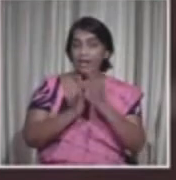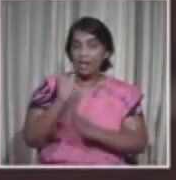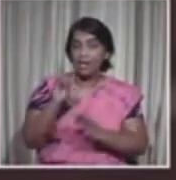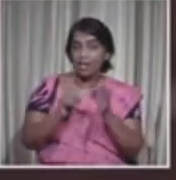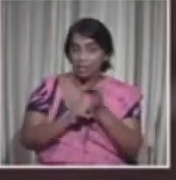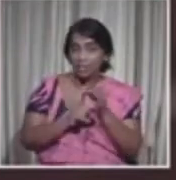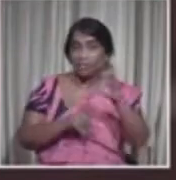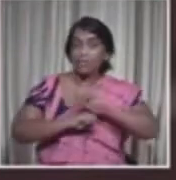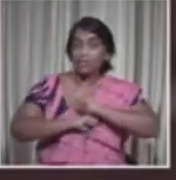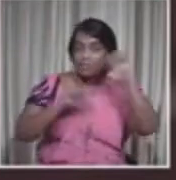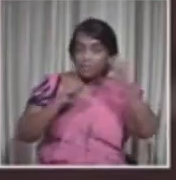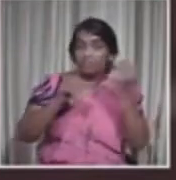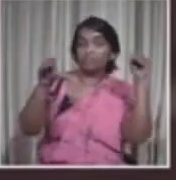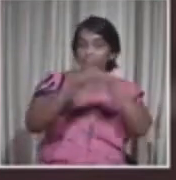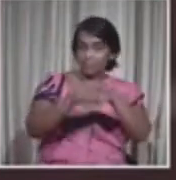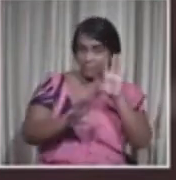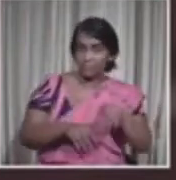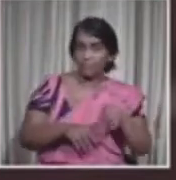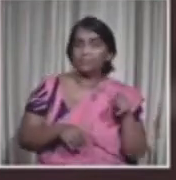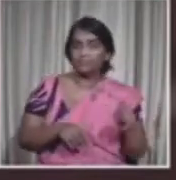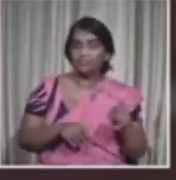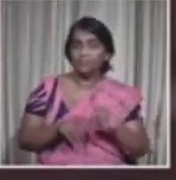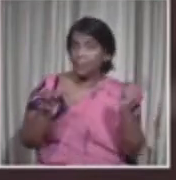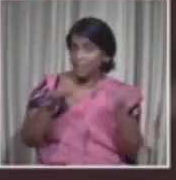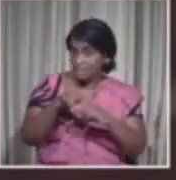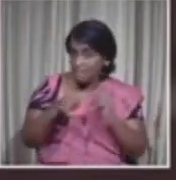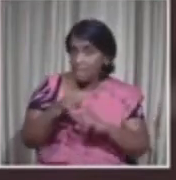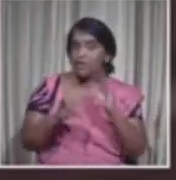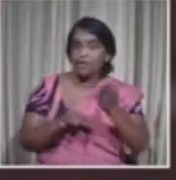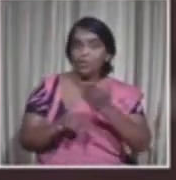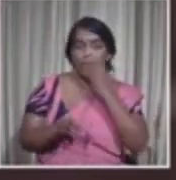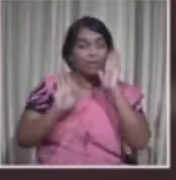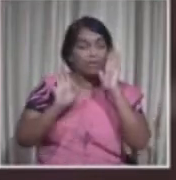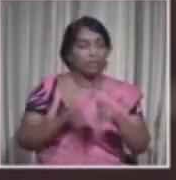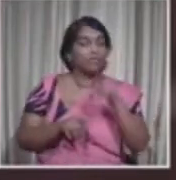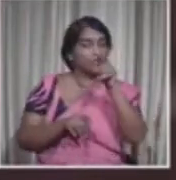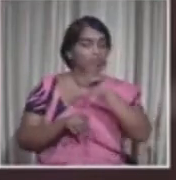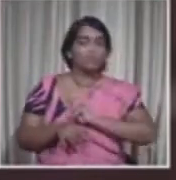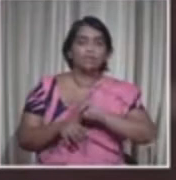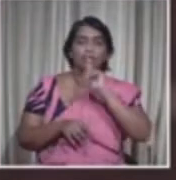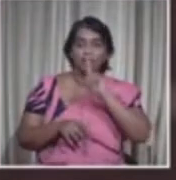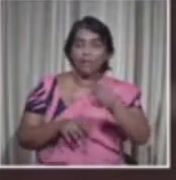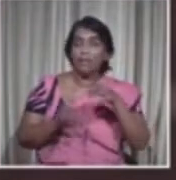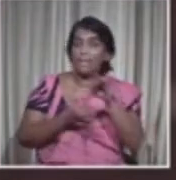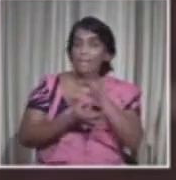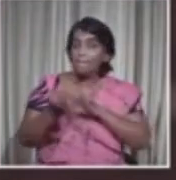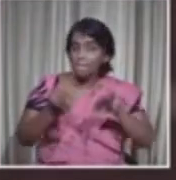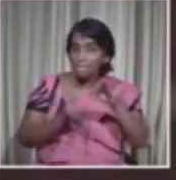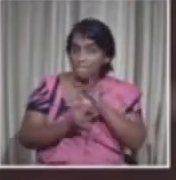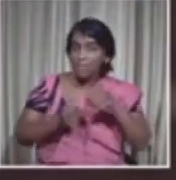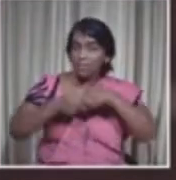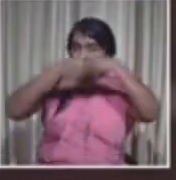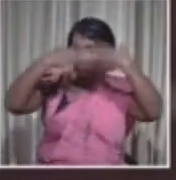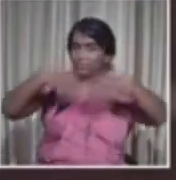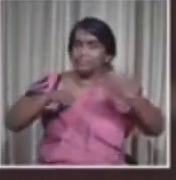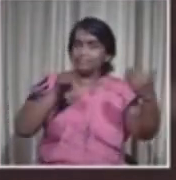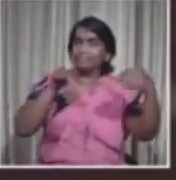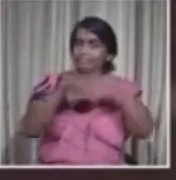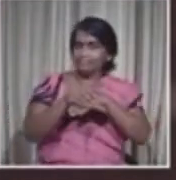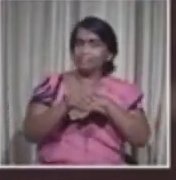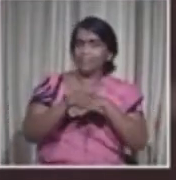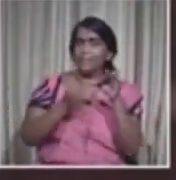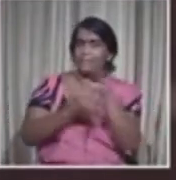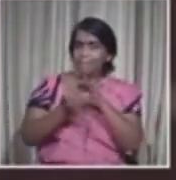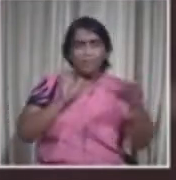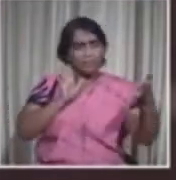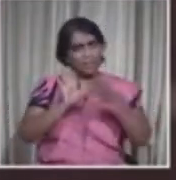ඒ සටනේ ඉදිරියෙන් හිටියා. ප්‍රශ්න තියෙන්න පුළුවන්. ඒ නිසා ඔබතුමාට කියනවා මේ ප්‍රජාතන්ත්‍රවාදී ව්‍යුහය තුළ ඉන්න මේ